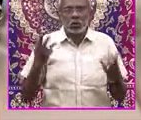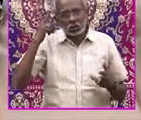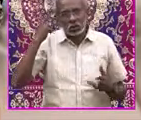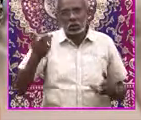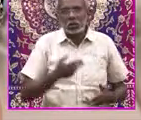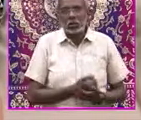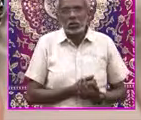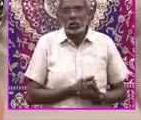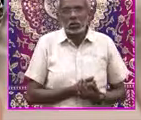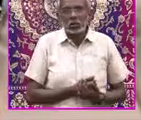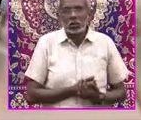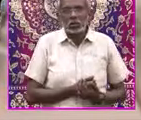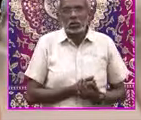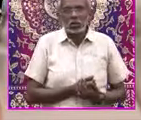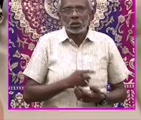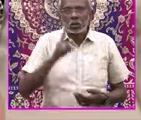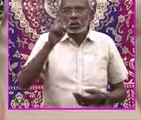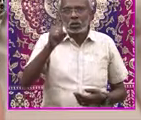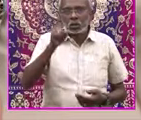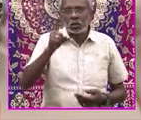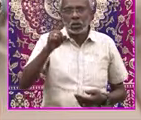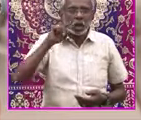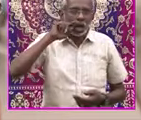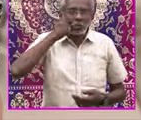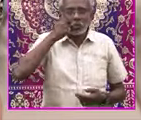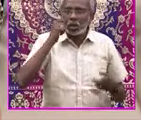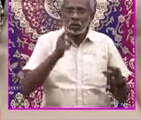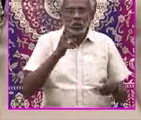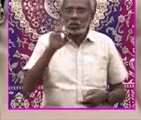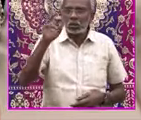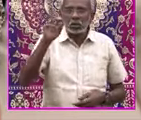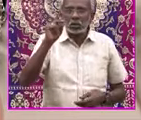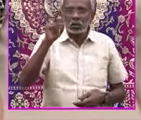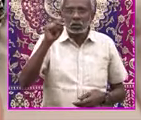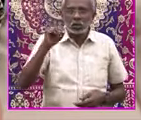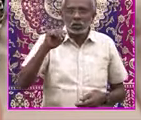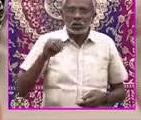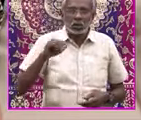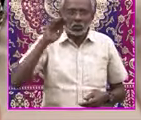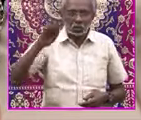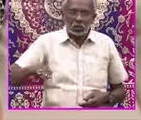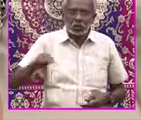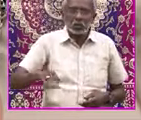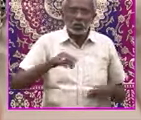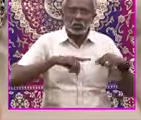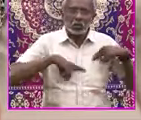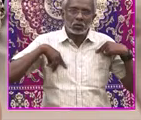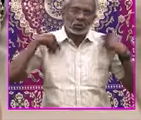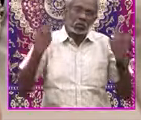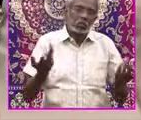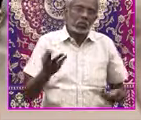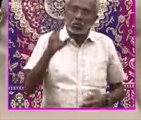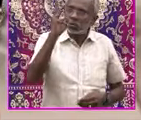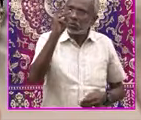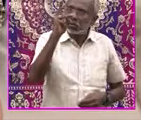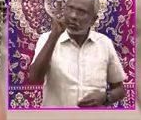ஐயோ, முதல் நாள் போர்ல வந்து தன்னுடைய தந்தை இறந்துட்டாரு, இரண்டாவது நாள் போர்ல தன்னுடைய கணவன் இறந்துட்டாரு, ஆனா இப்ப மூன்றாவது நாளும்